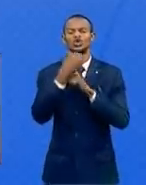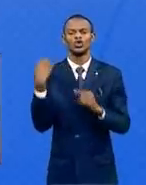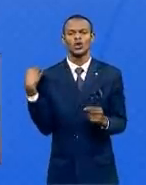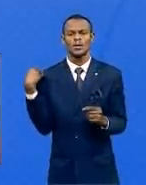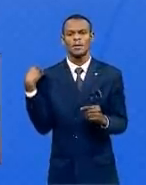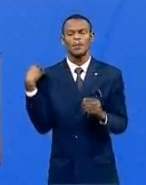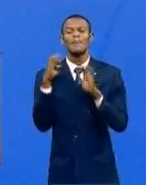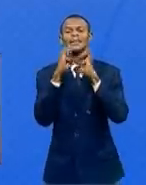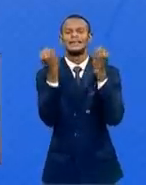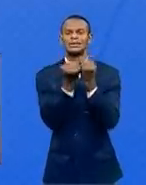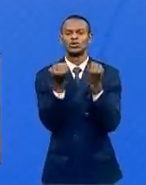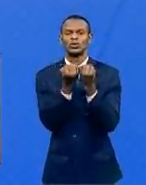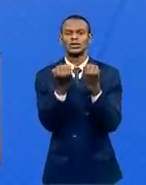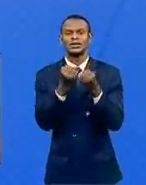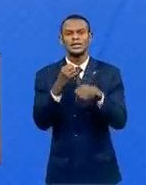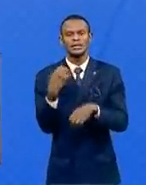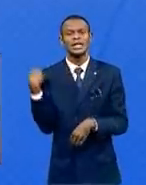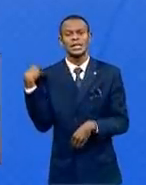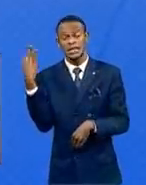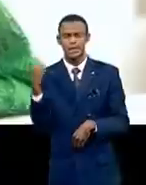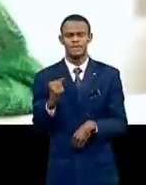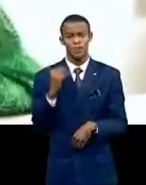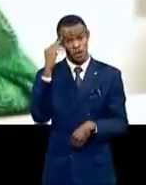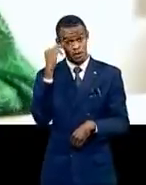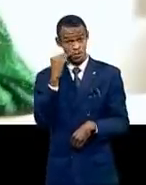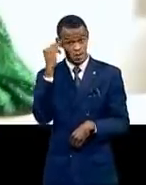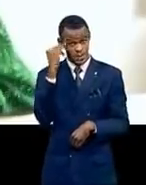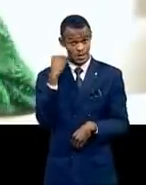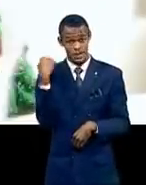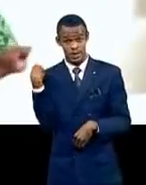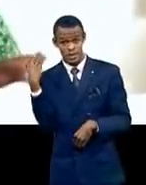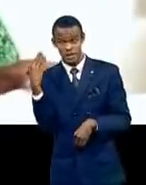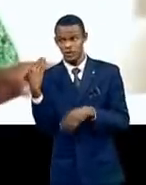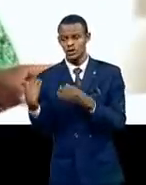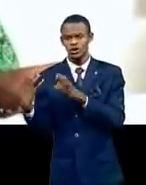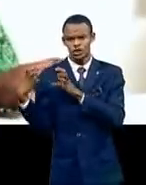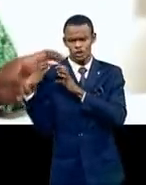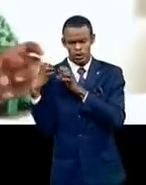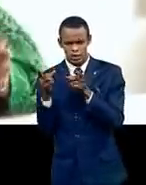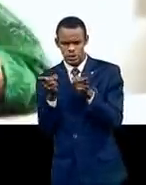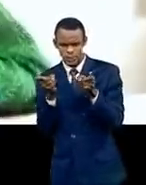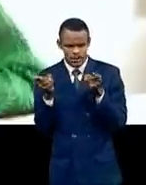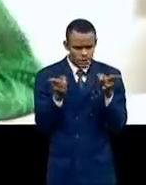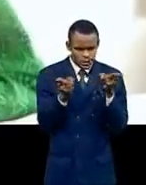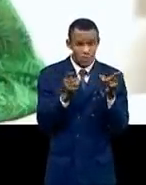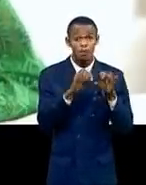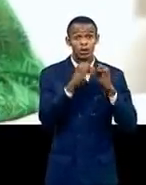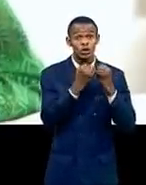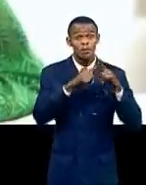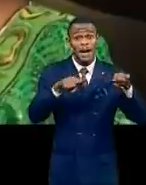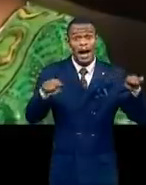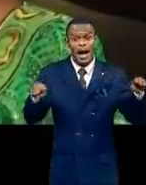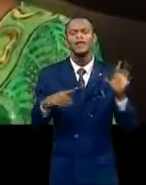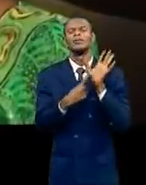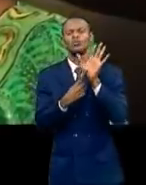La ministre d'État, ministre du portefeuille, a soumis au Conseil les rapports des états des lieux des entreprises